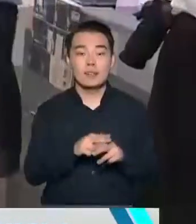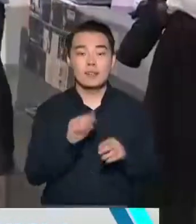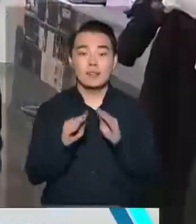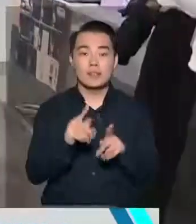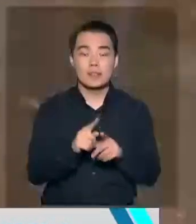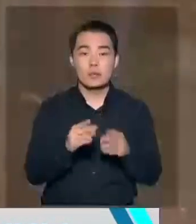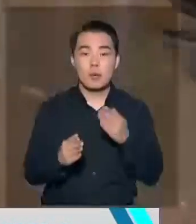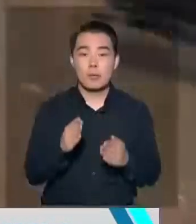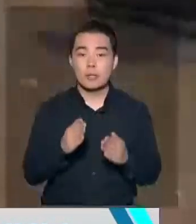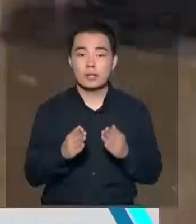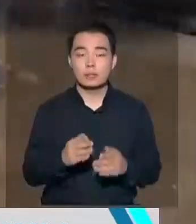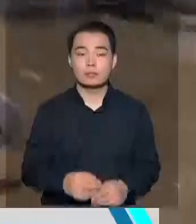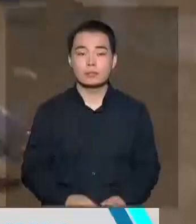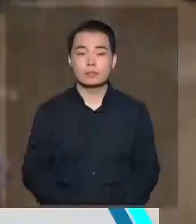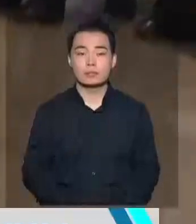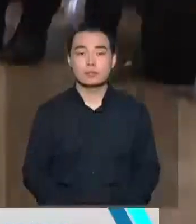жасанды интеллект.